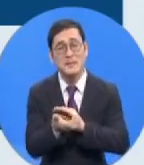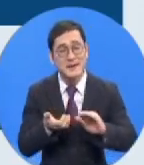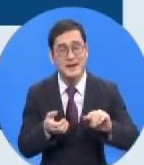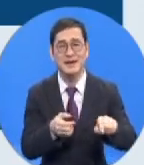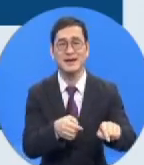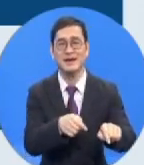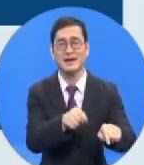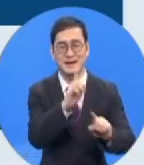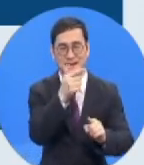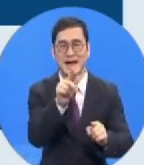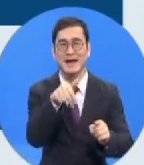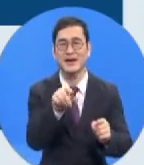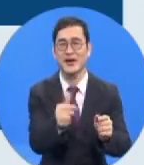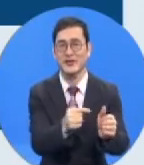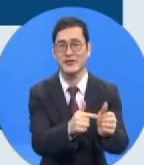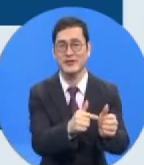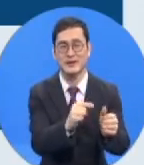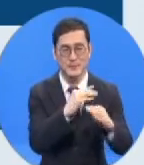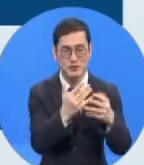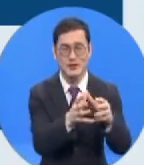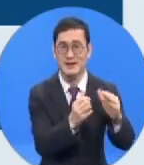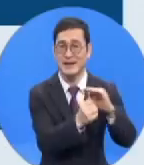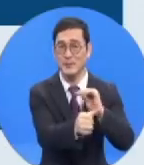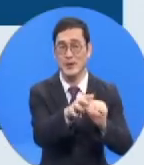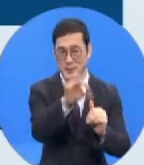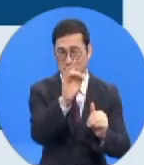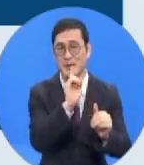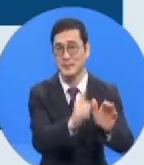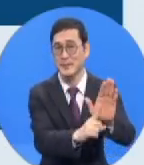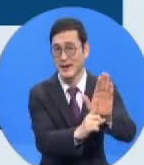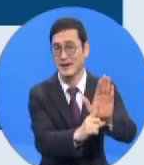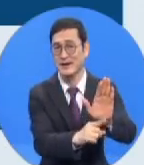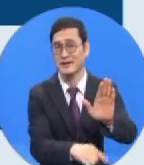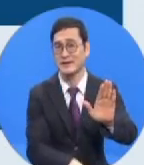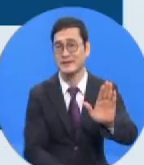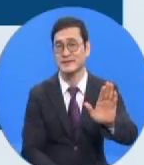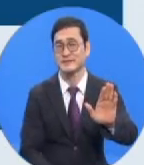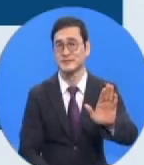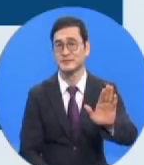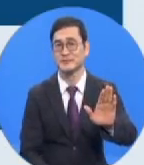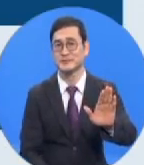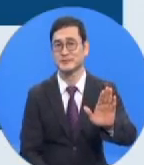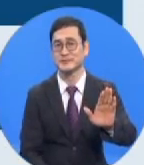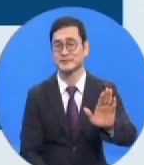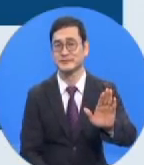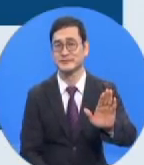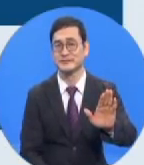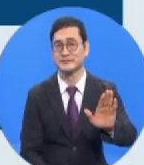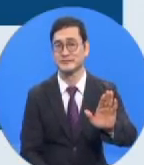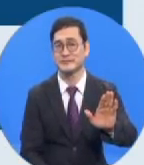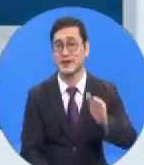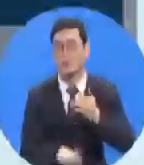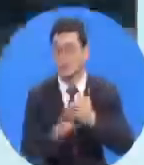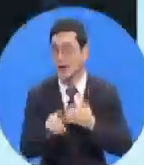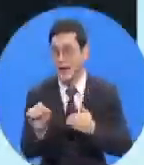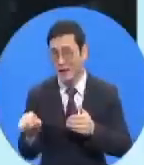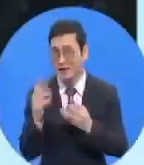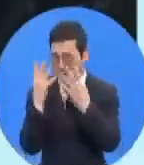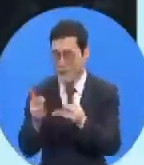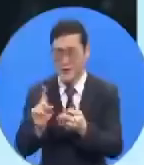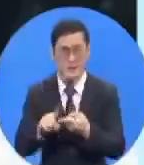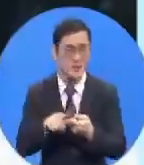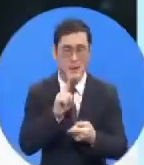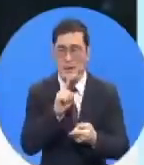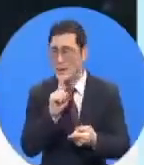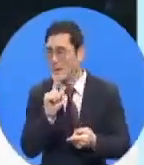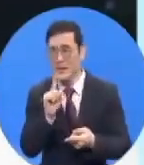이슈를 띄웠잖아요. 네. 그 이슈가 대통령에게 부담이 되는 상황이 됐고 왜냐하면 최종 결정권자는 대통령 아니겠습니까? 네. 기자회견에서 이